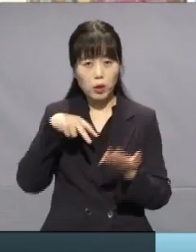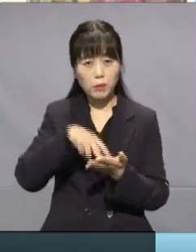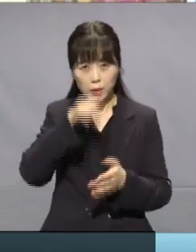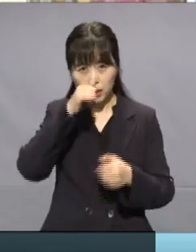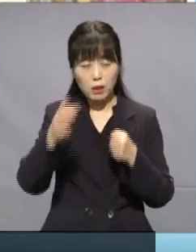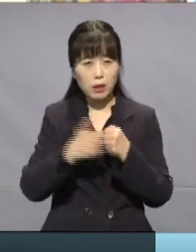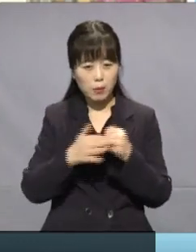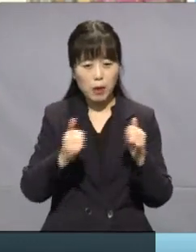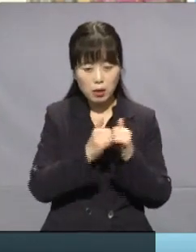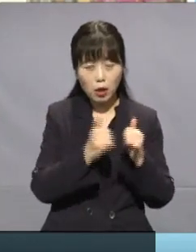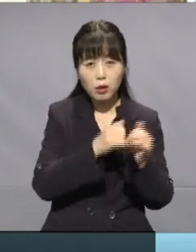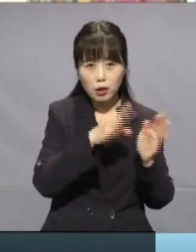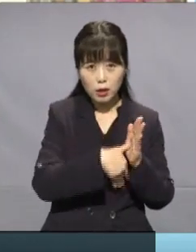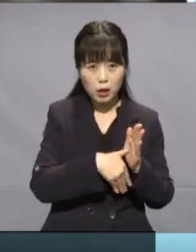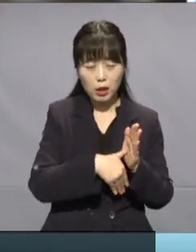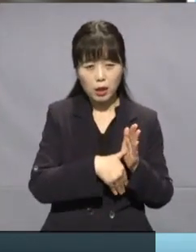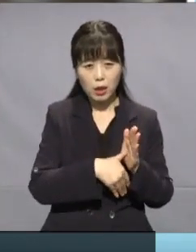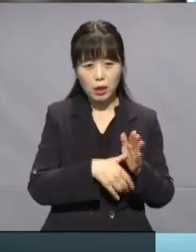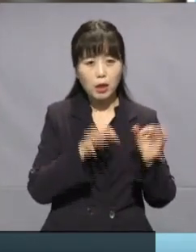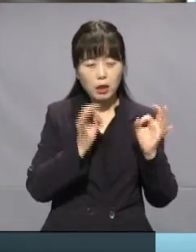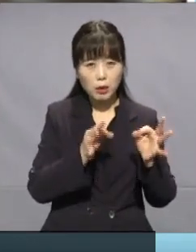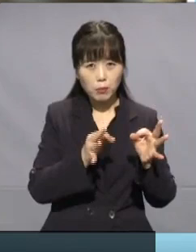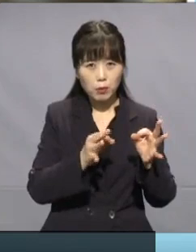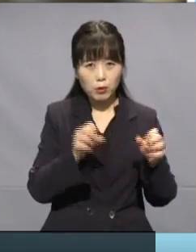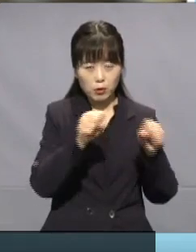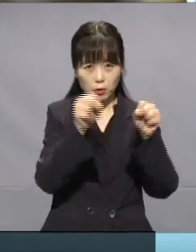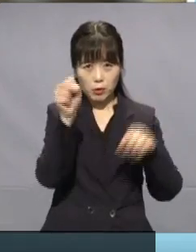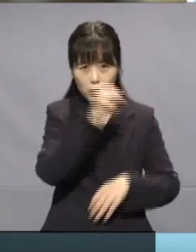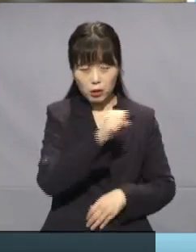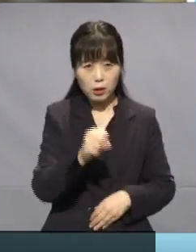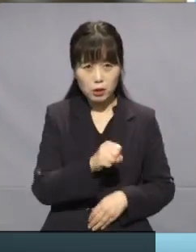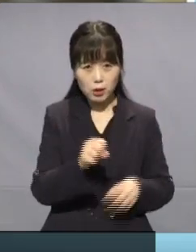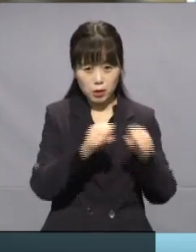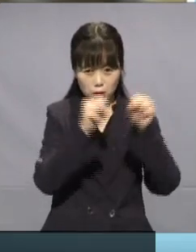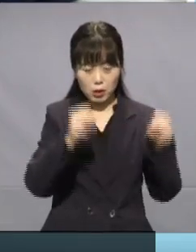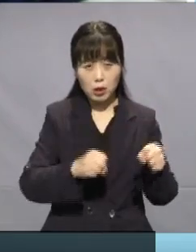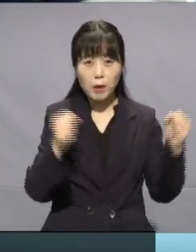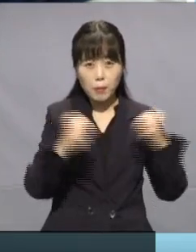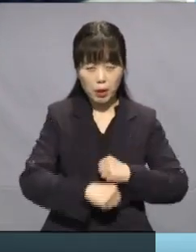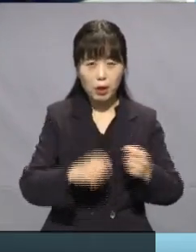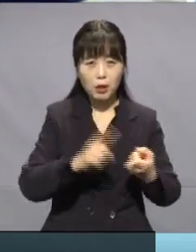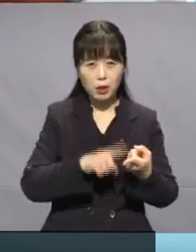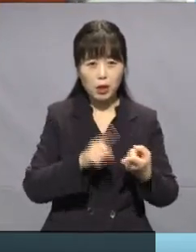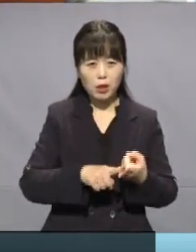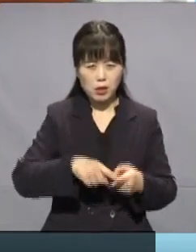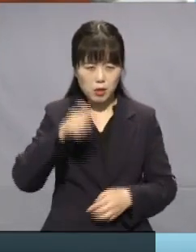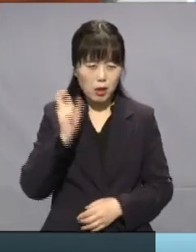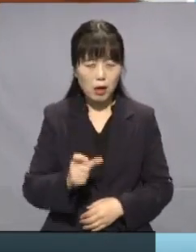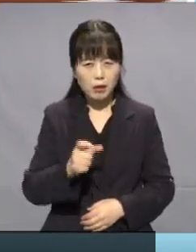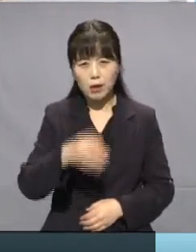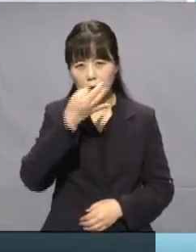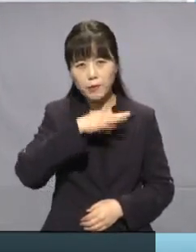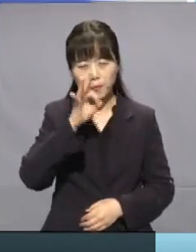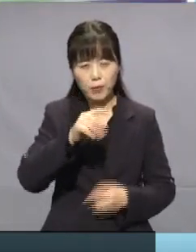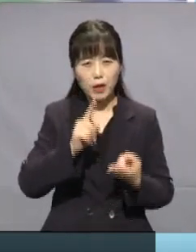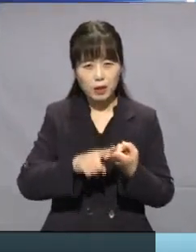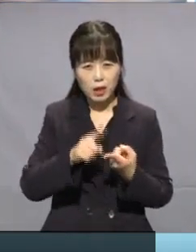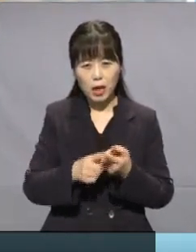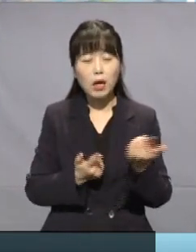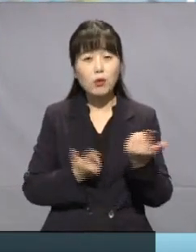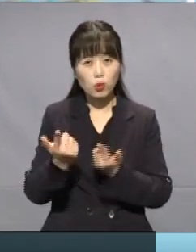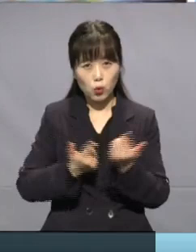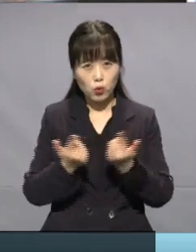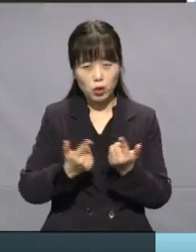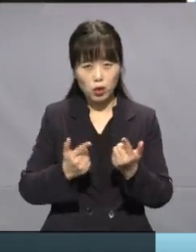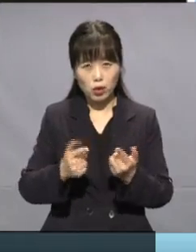진짜로 무슨 전쟁이 나서 금융 시스템이 망가지는 이상은 아주 강력한 이런 금리에 대한 조정을